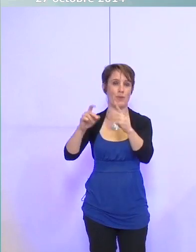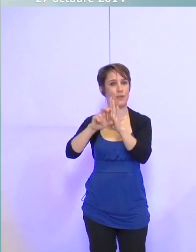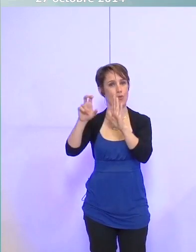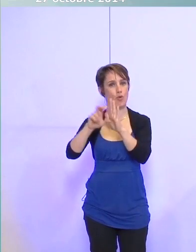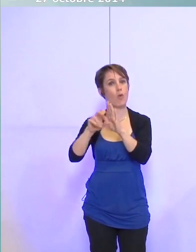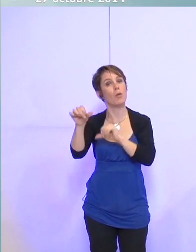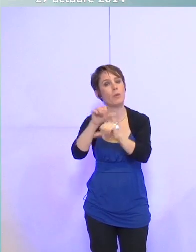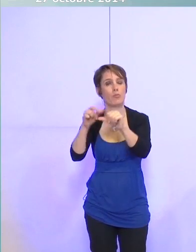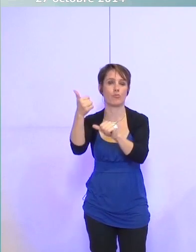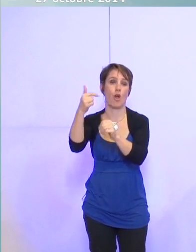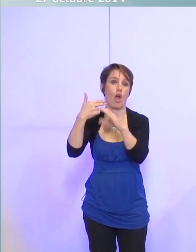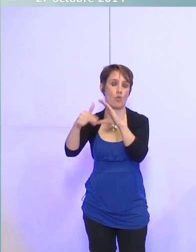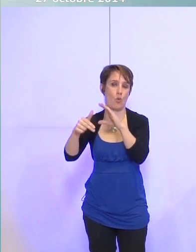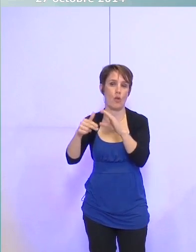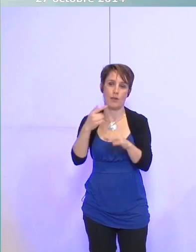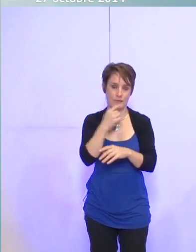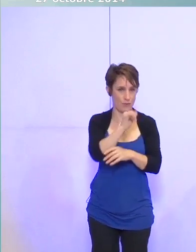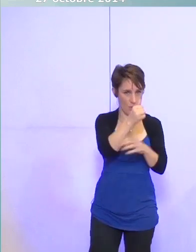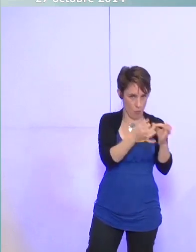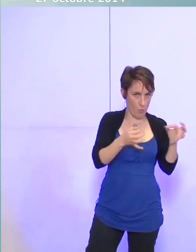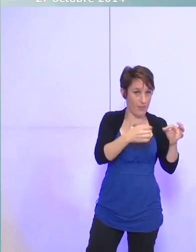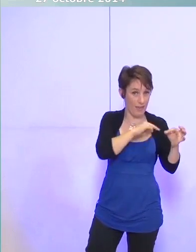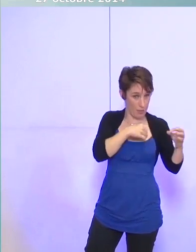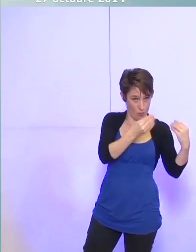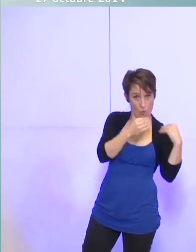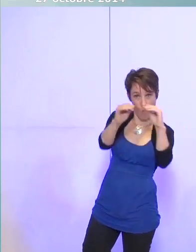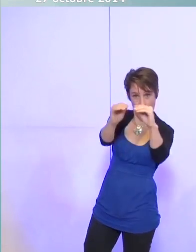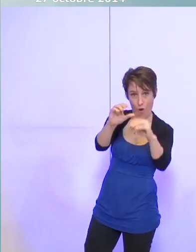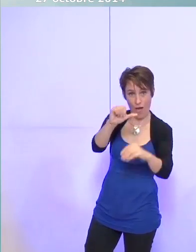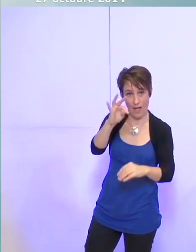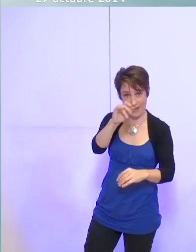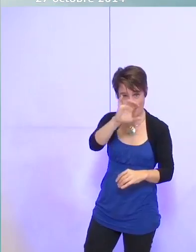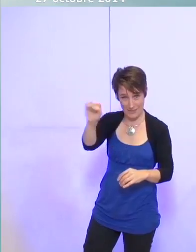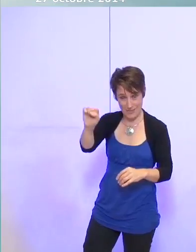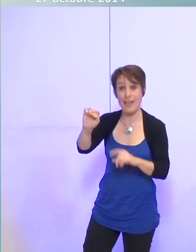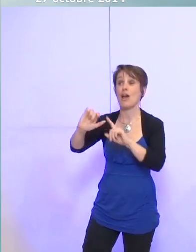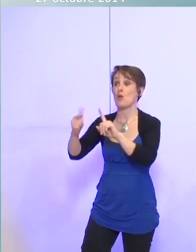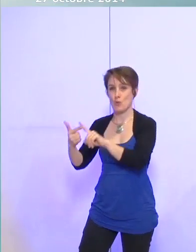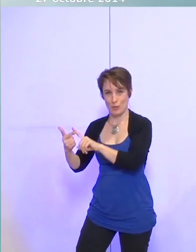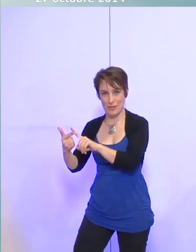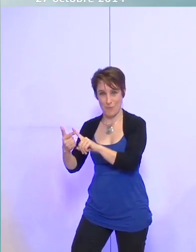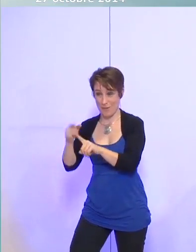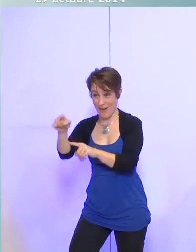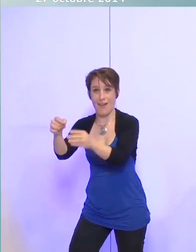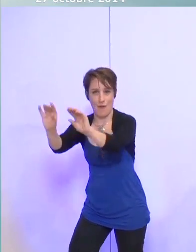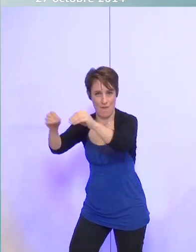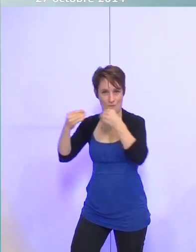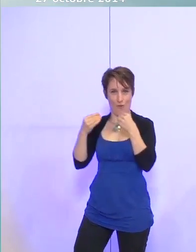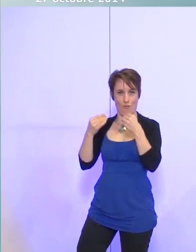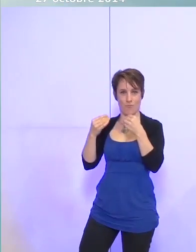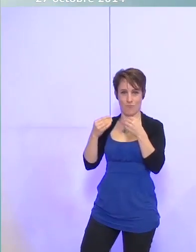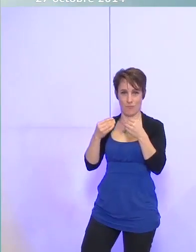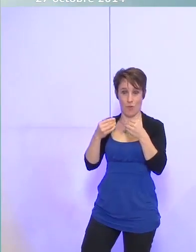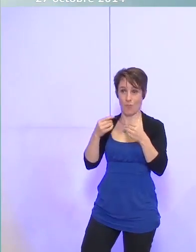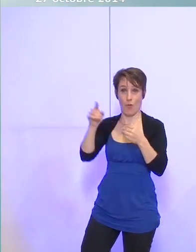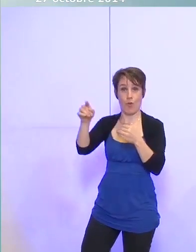part céder à Actis la première parcelle et d'autre part acquérir auprès d'Actis à l'euro symbolique toujours la